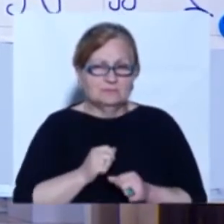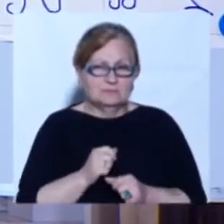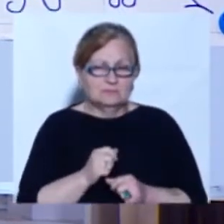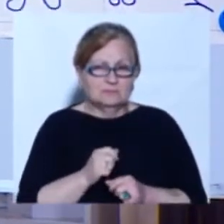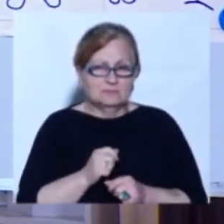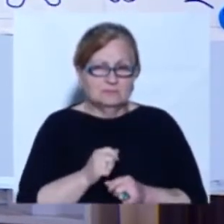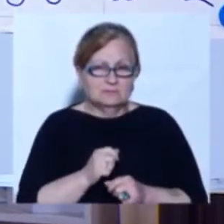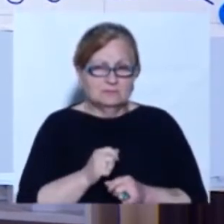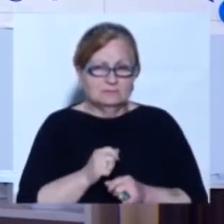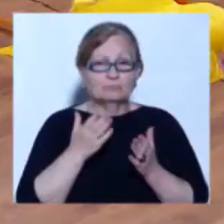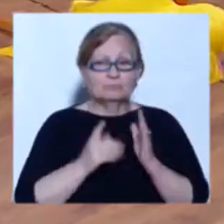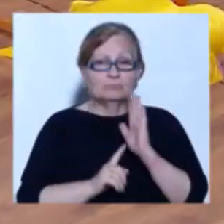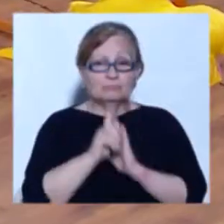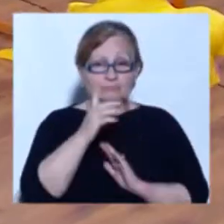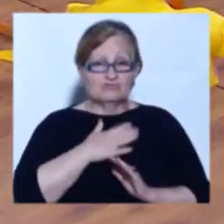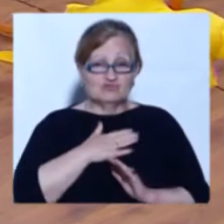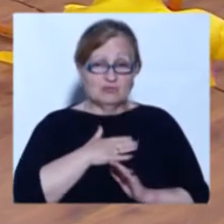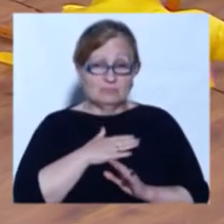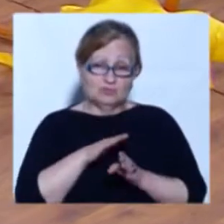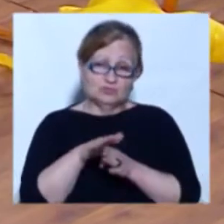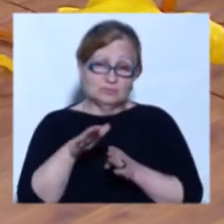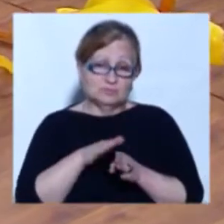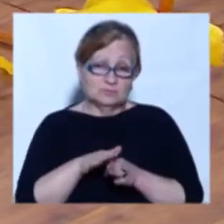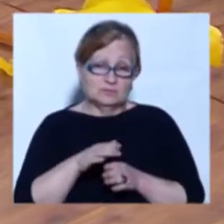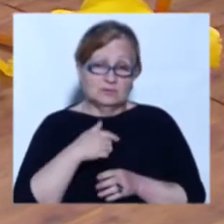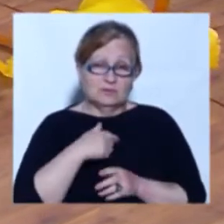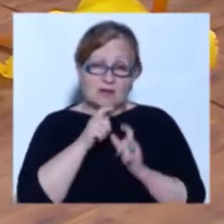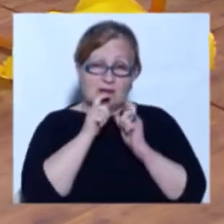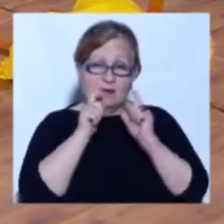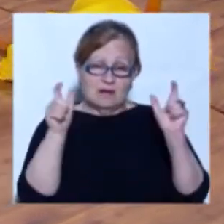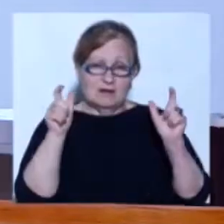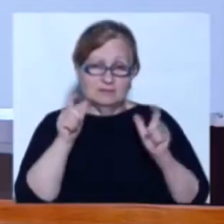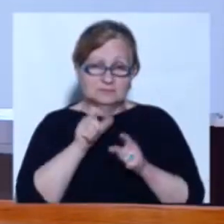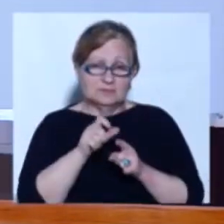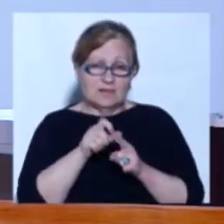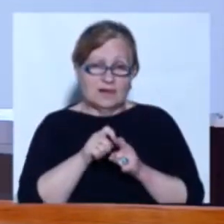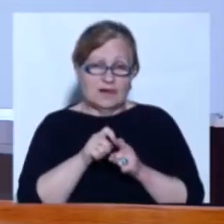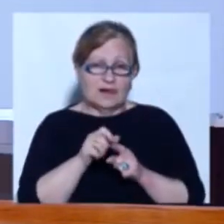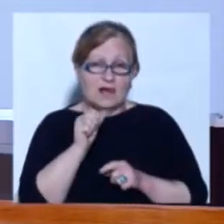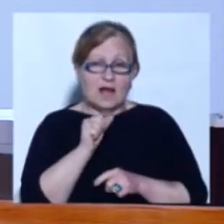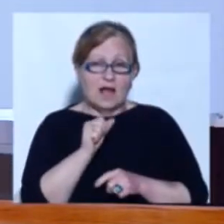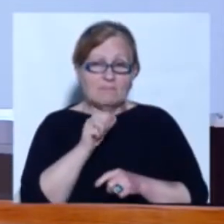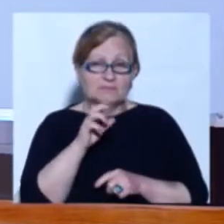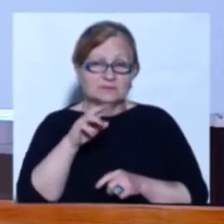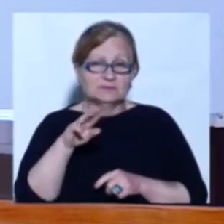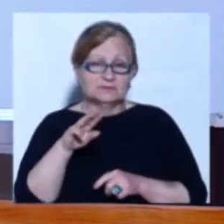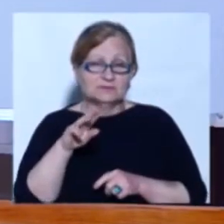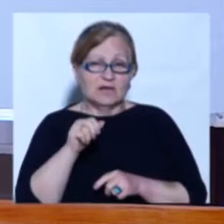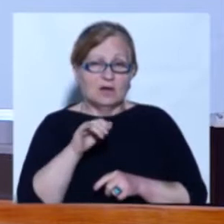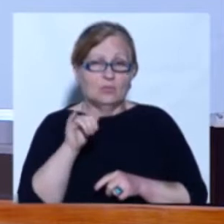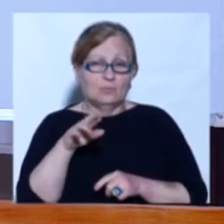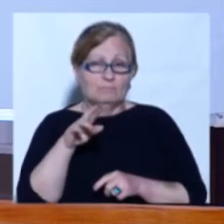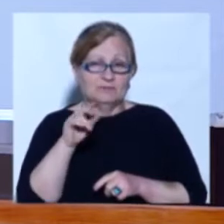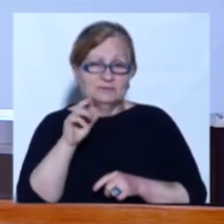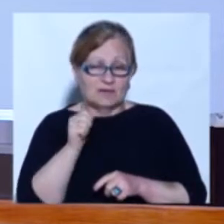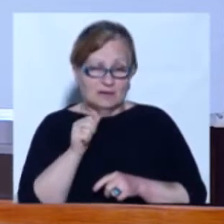თუ ჩემი ბარათი შეივსება, პირველად მე უნდა დავიძახო ასეთი სიტყვები. აბდა, უბდა, კატა, სკუპდა. ხომ